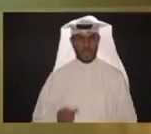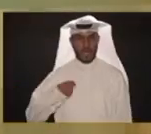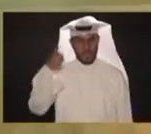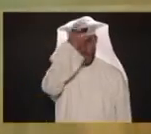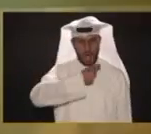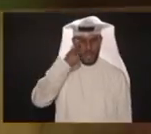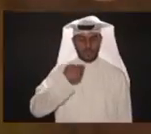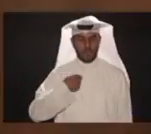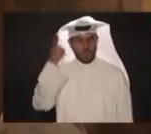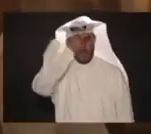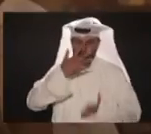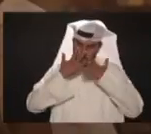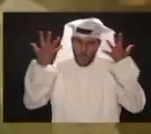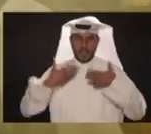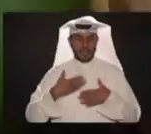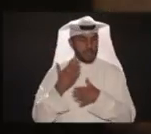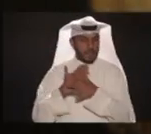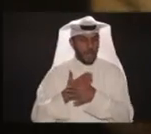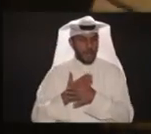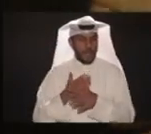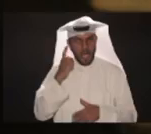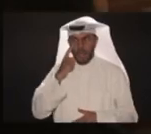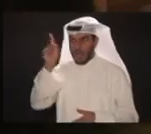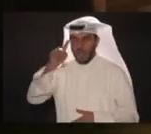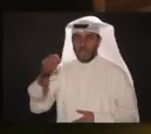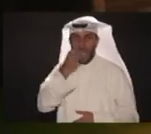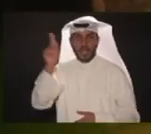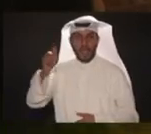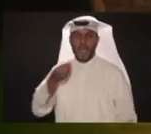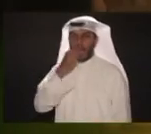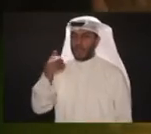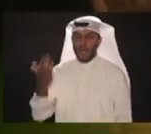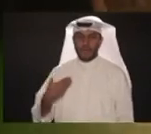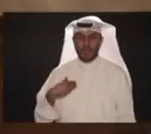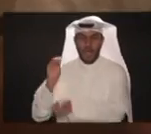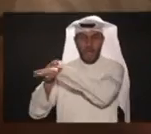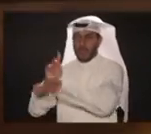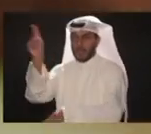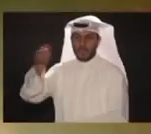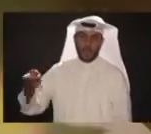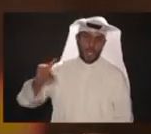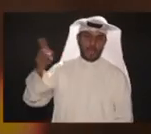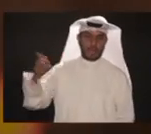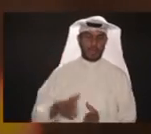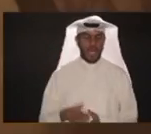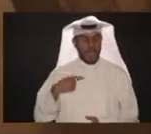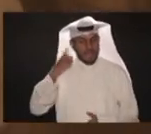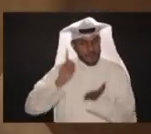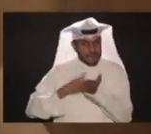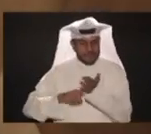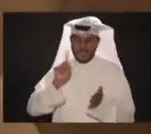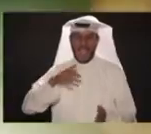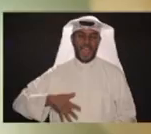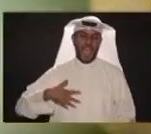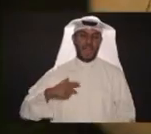انا معصب ومعصب وايد بعد، تدرون ليش؟ لان العامل هذا غلط وياب لي طلب انا مو طالبه. انا مو معصب هذا بالمشهد، انا بالصدق